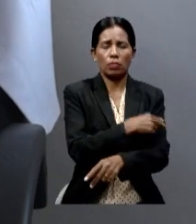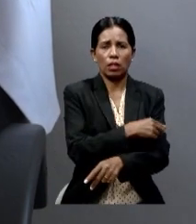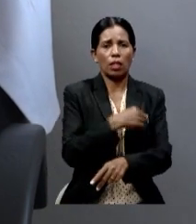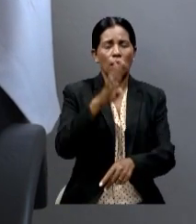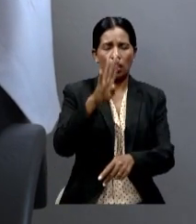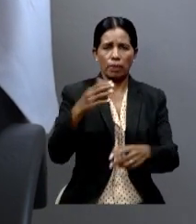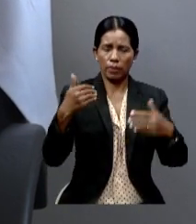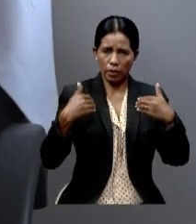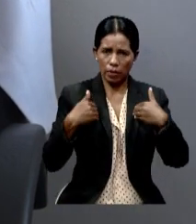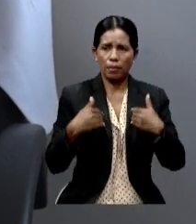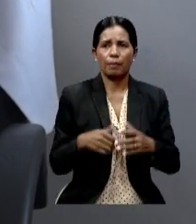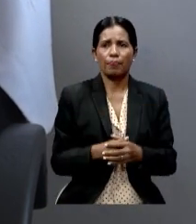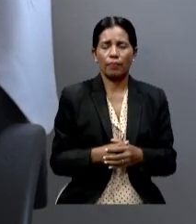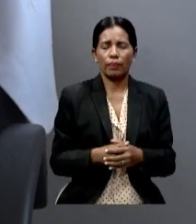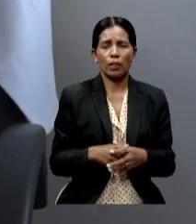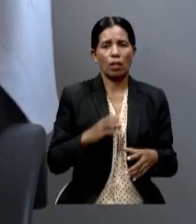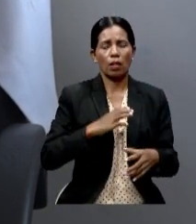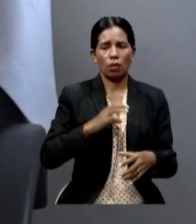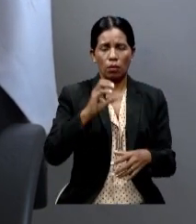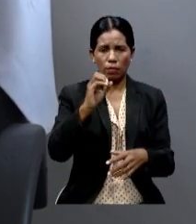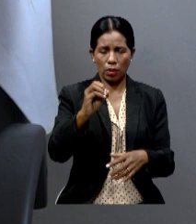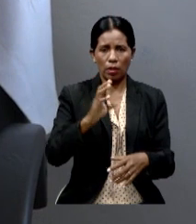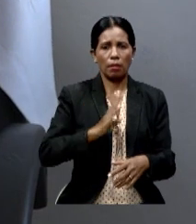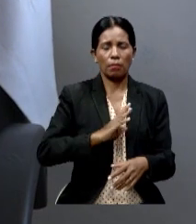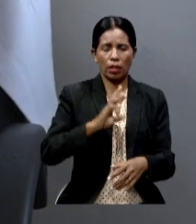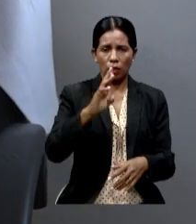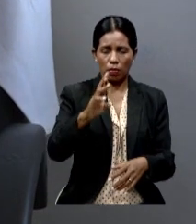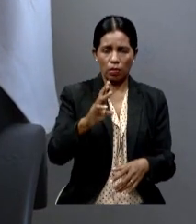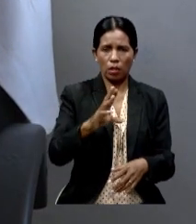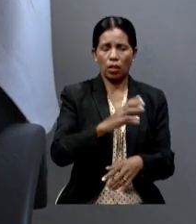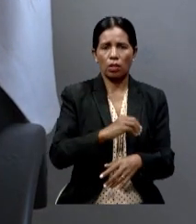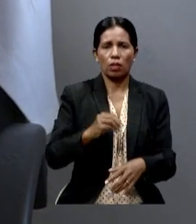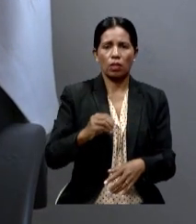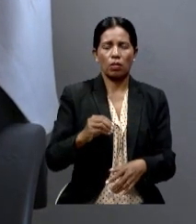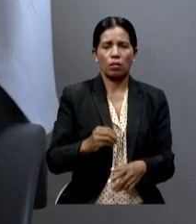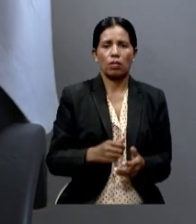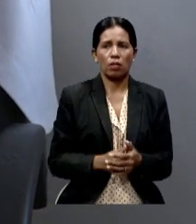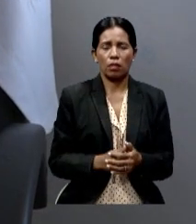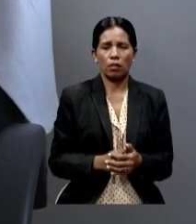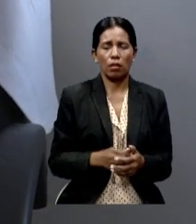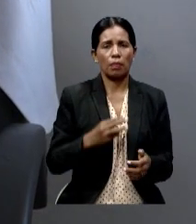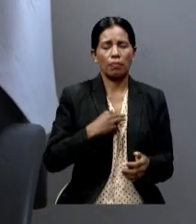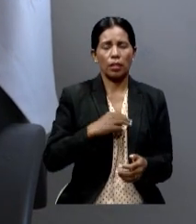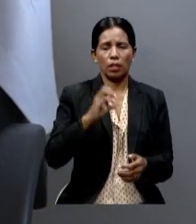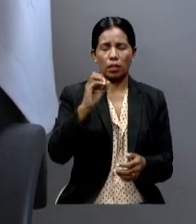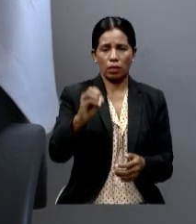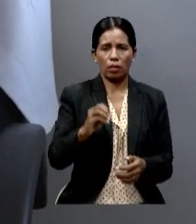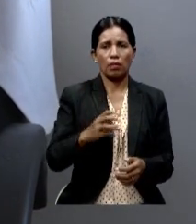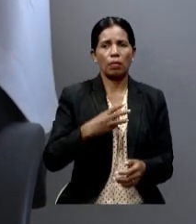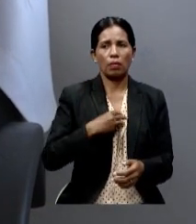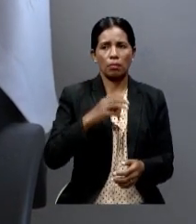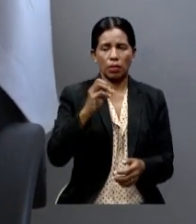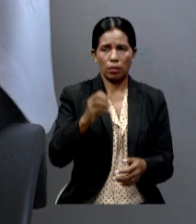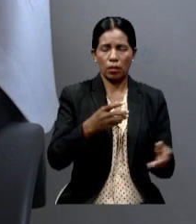ia Comoro, Becora, Formosa, Metinaru, mai be daruma Metinaru